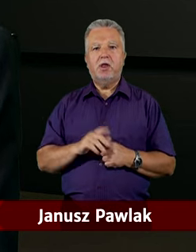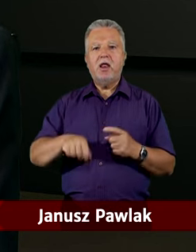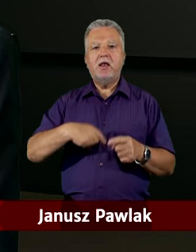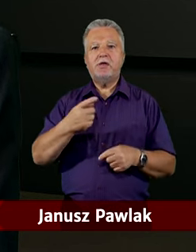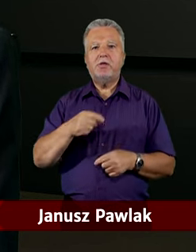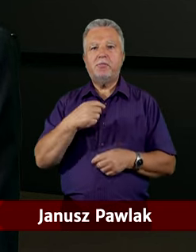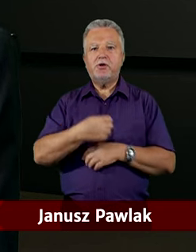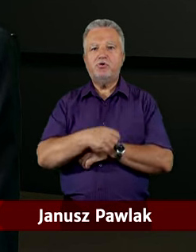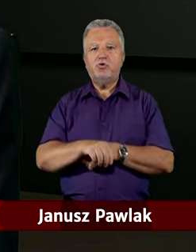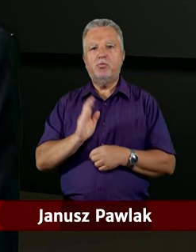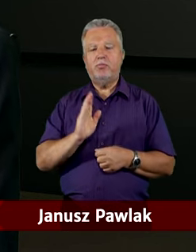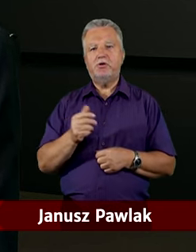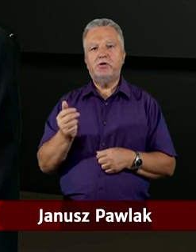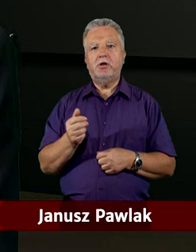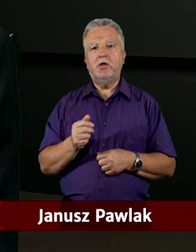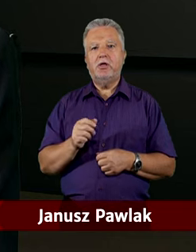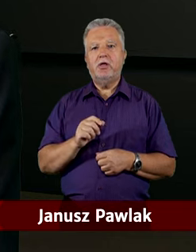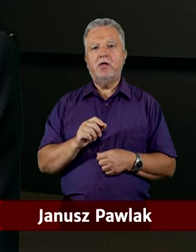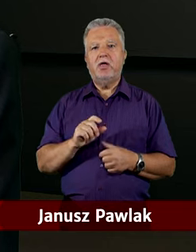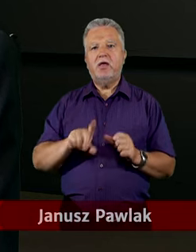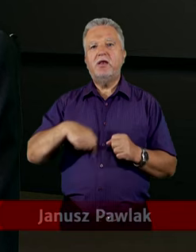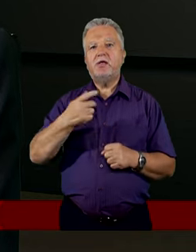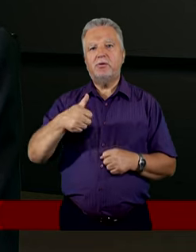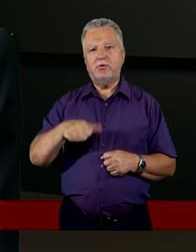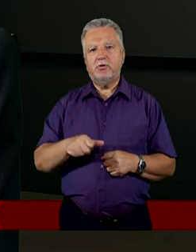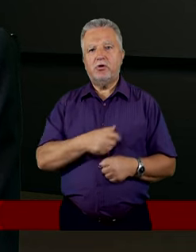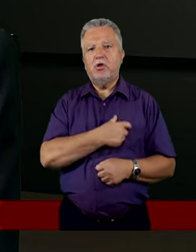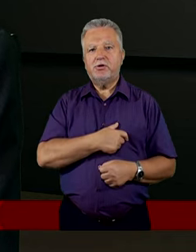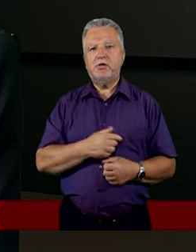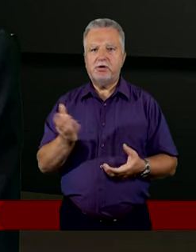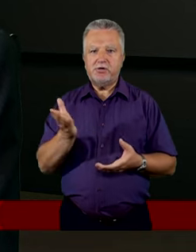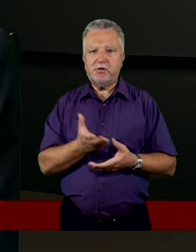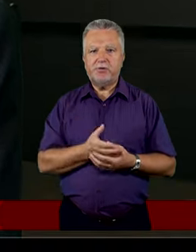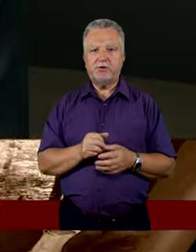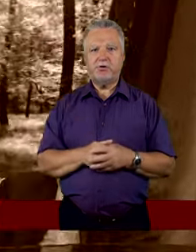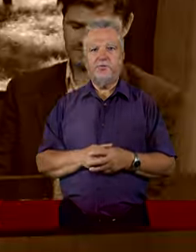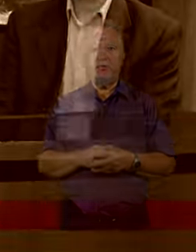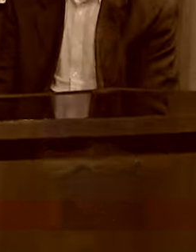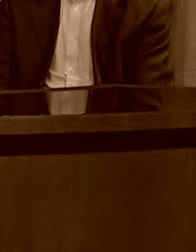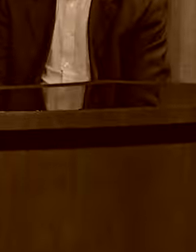Kolejne studium będzie za tydzień. Serdecznie zapraszam.